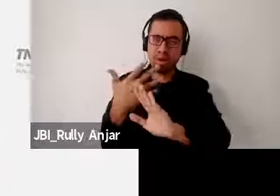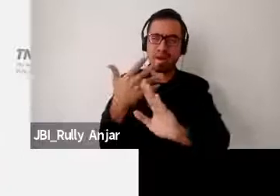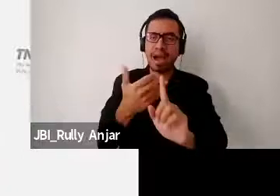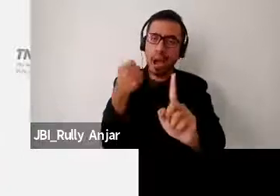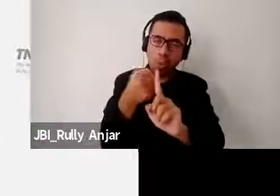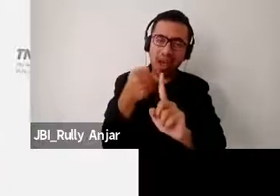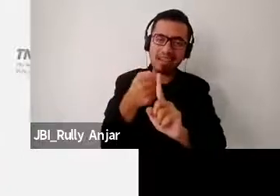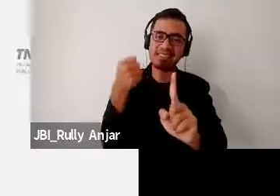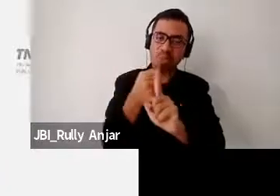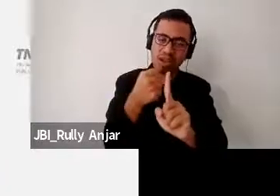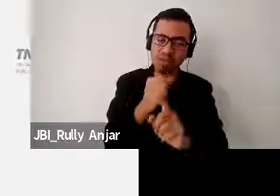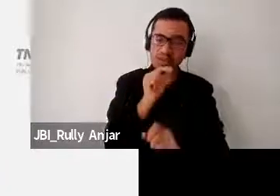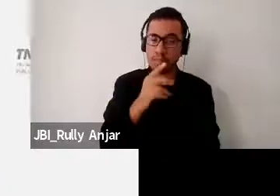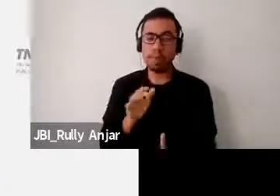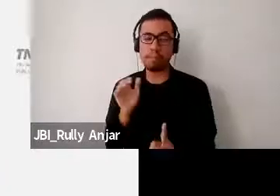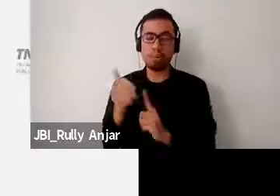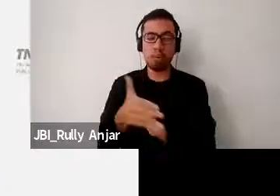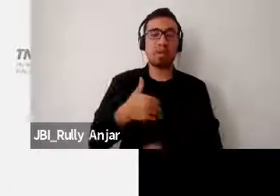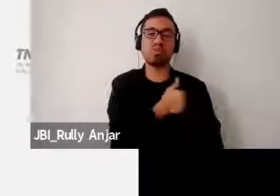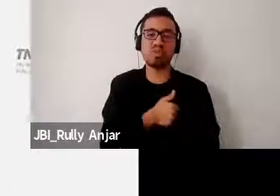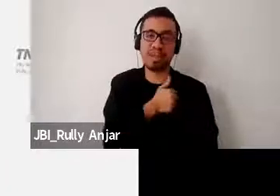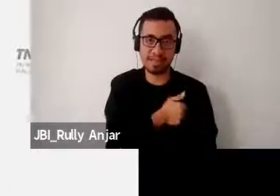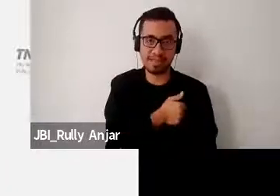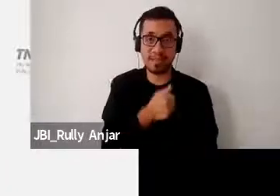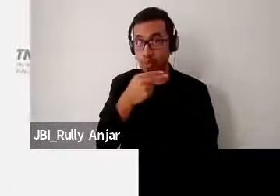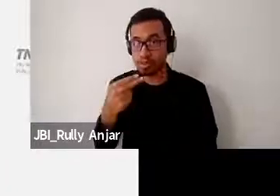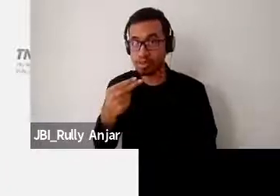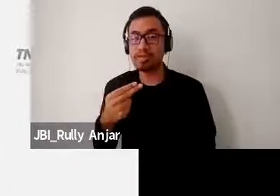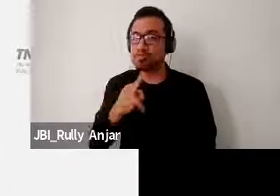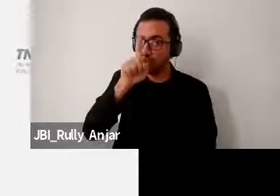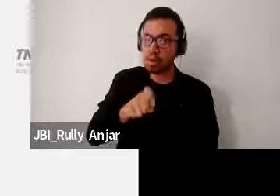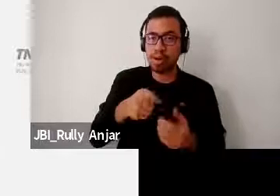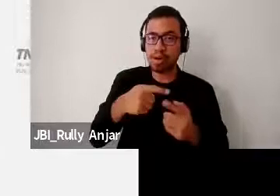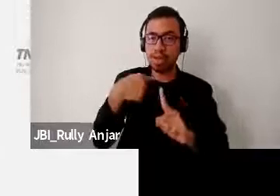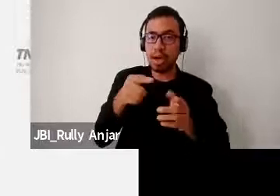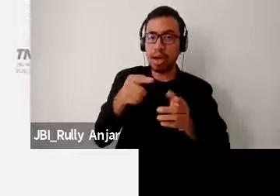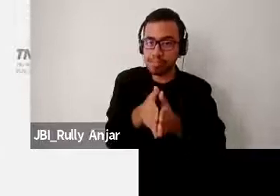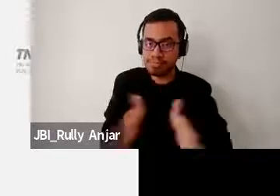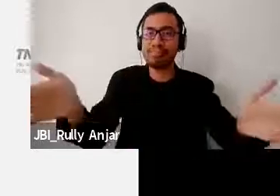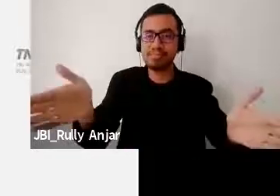Indonesia ini ke depannya itu cakupannya perlu diperluas dan ada